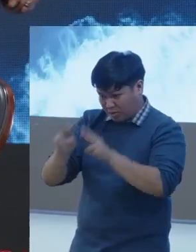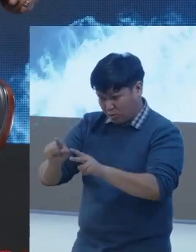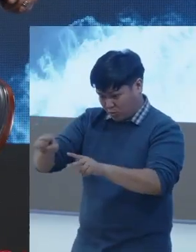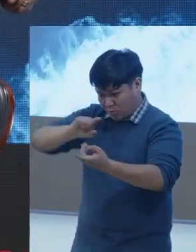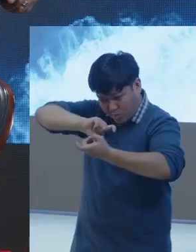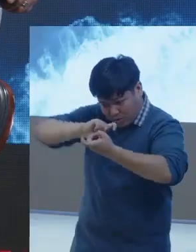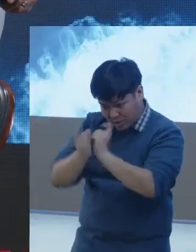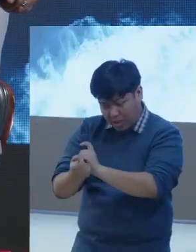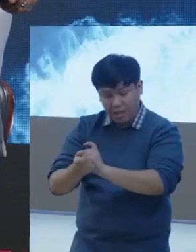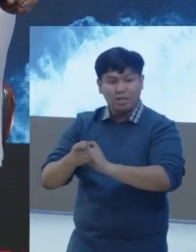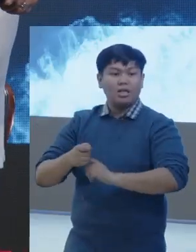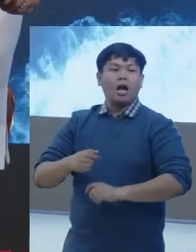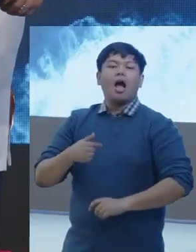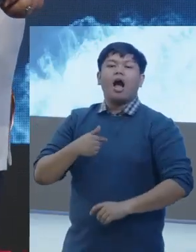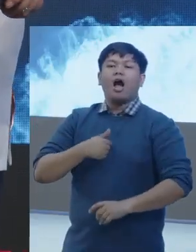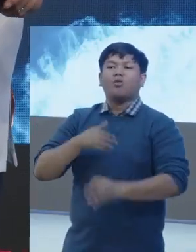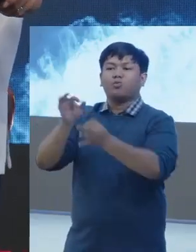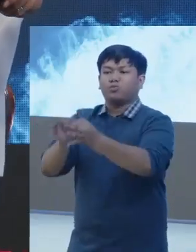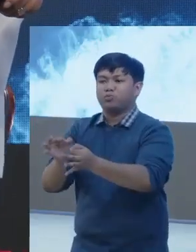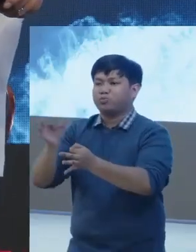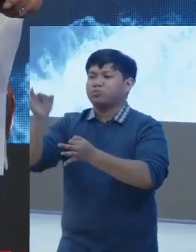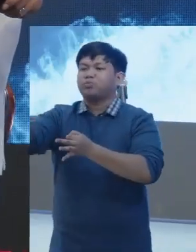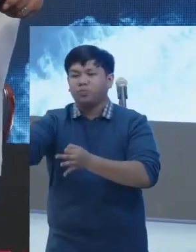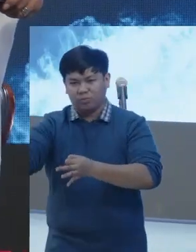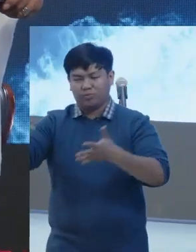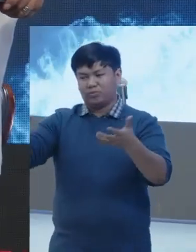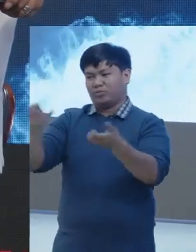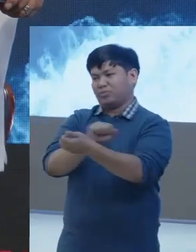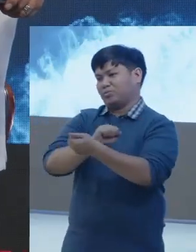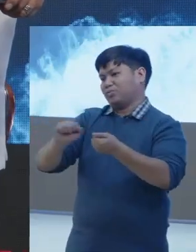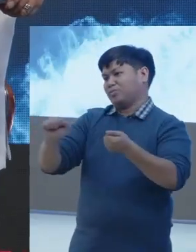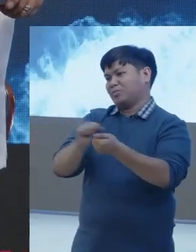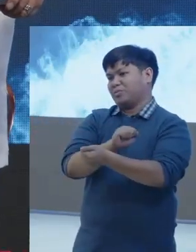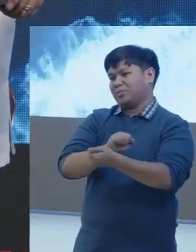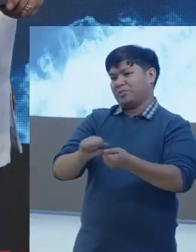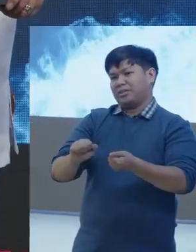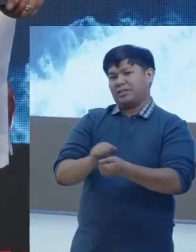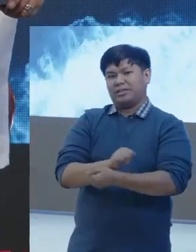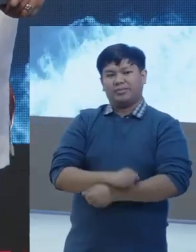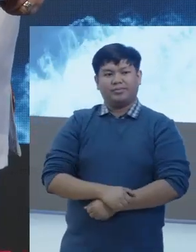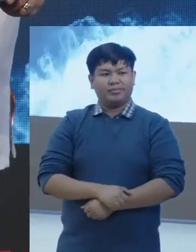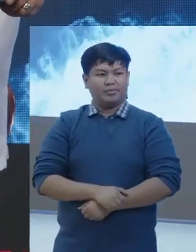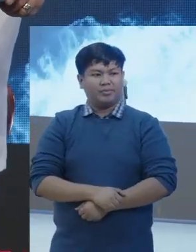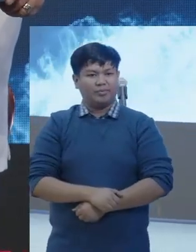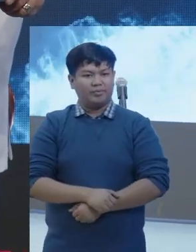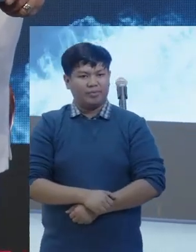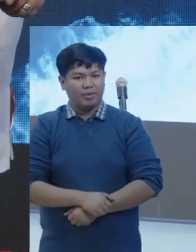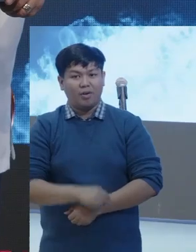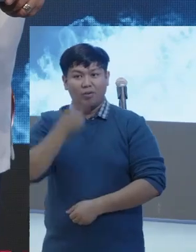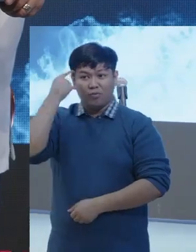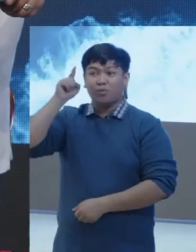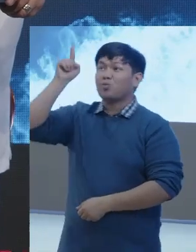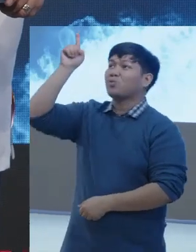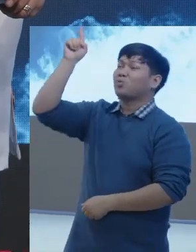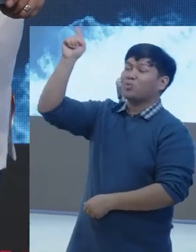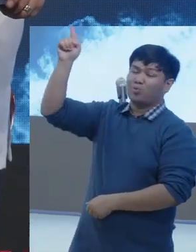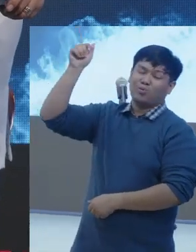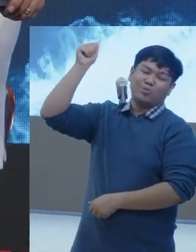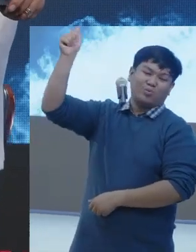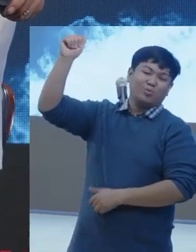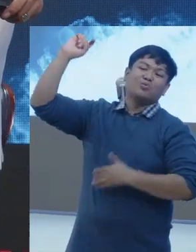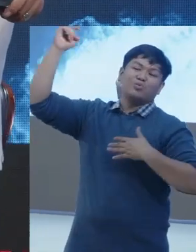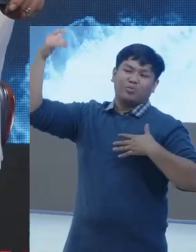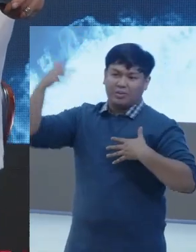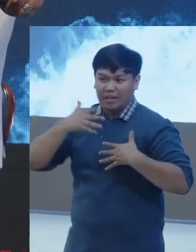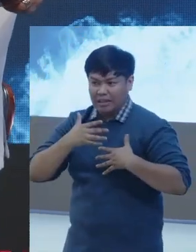nagpapatawad? Ephesians 1:6, to the praise of His glorious grace. Ephesians 1:12,